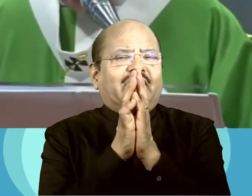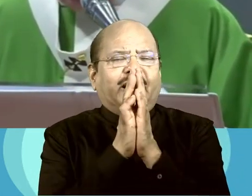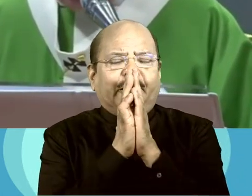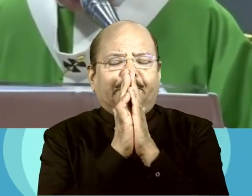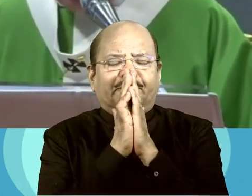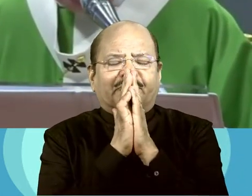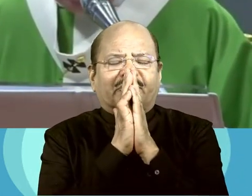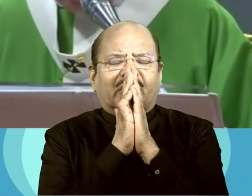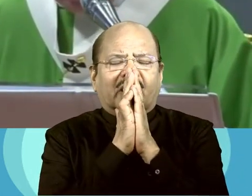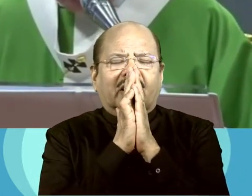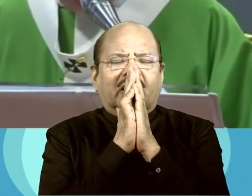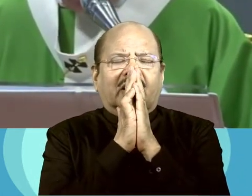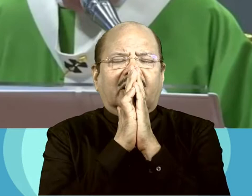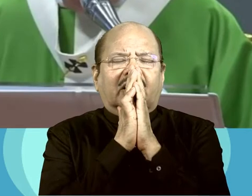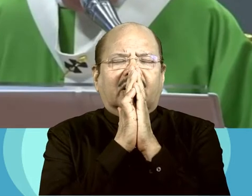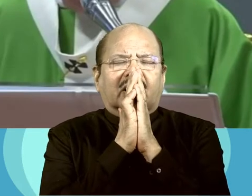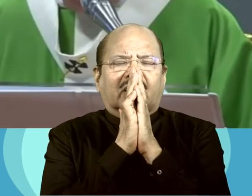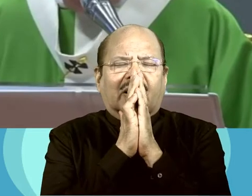യുവതി വാക്കളെ,